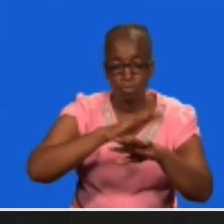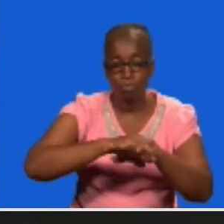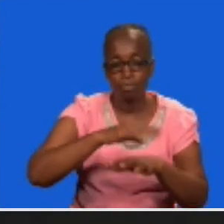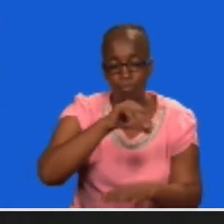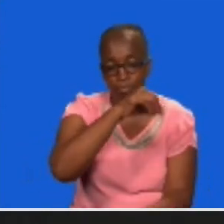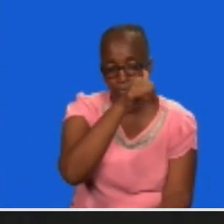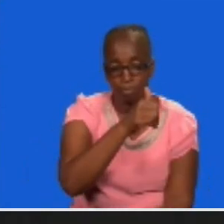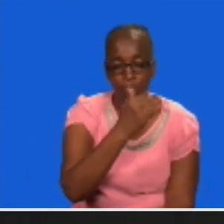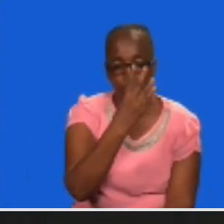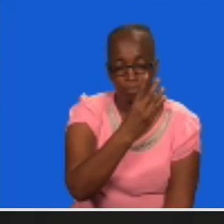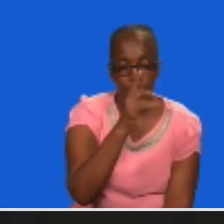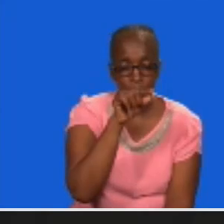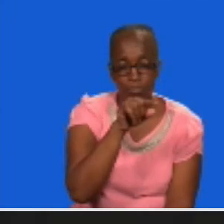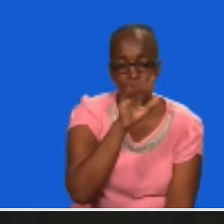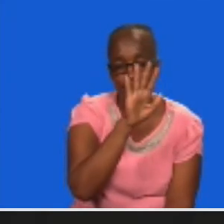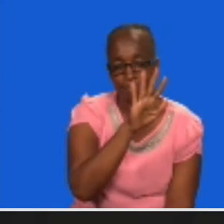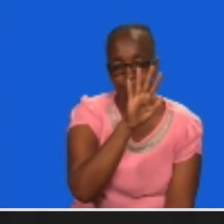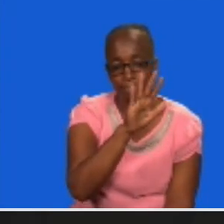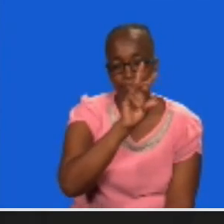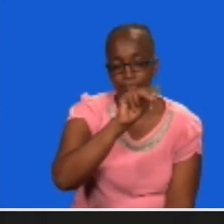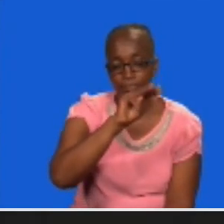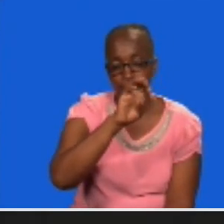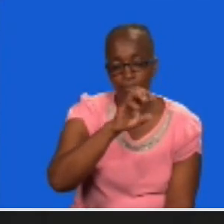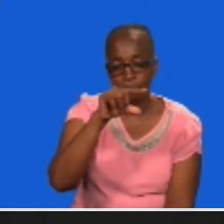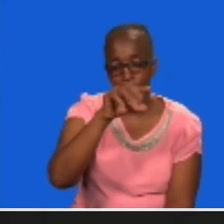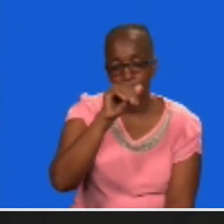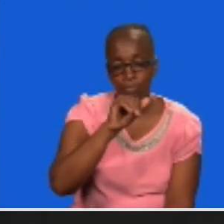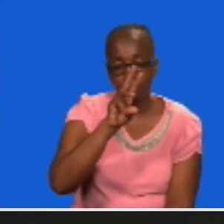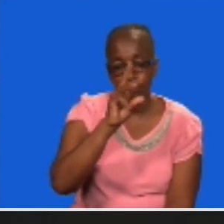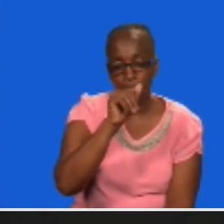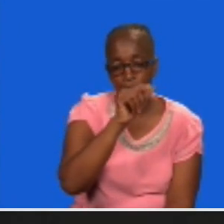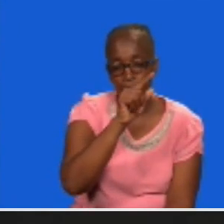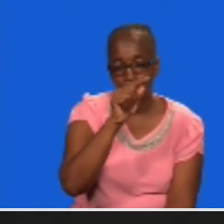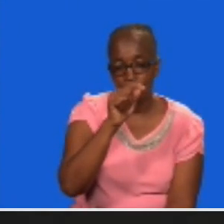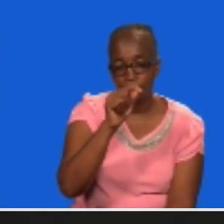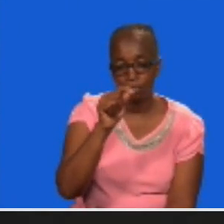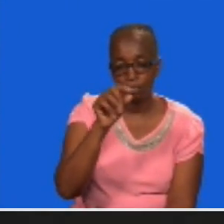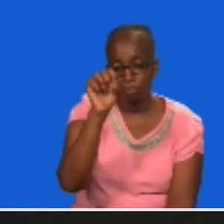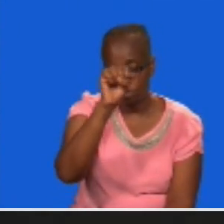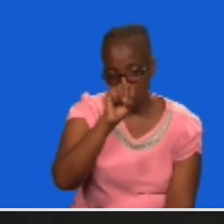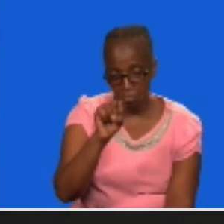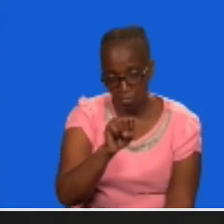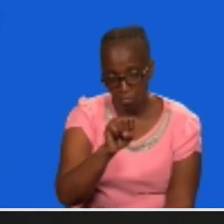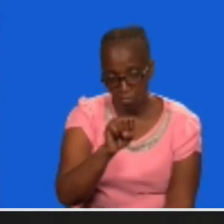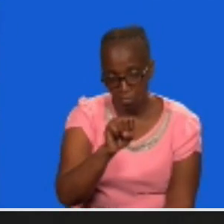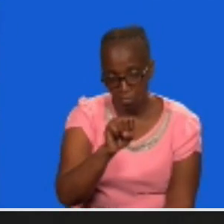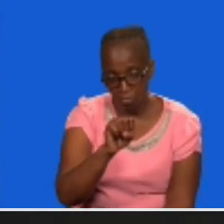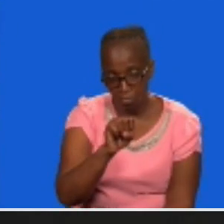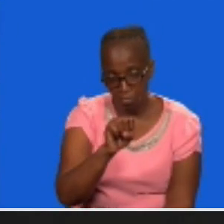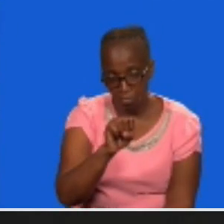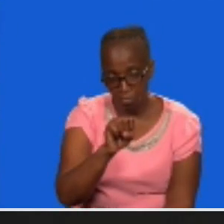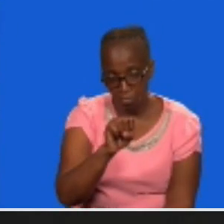farm, solar farm, ndio tutoe zingine karibu 4.5 megawatts of power.